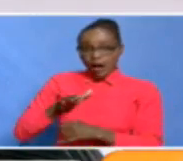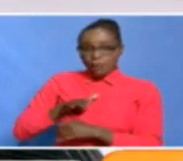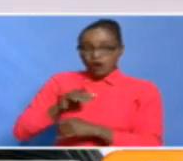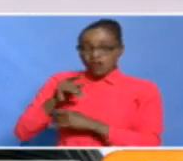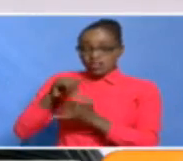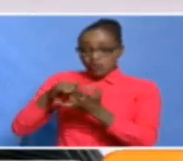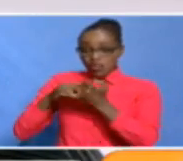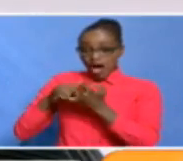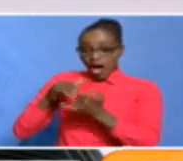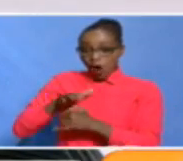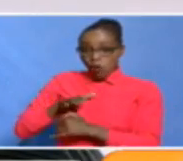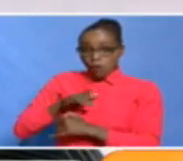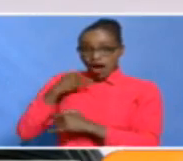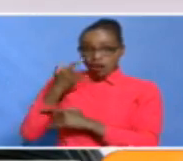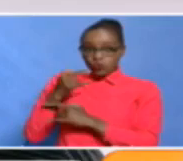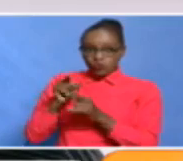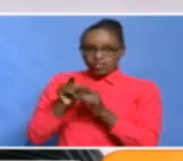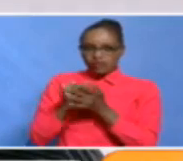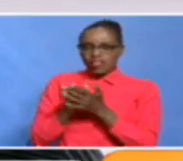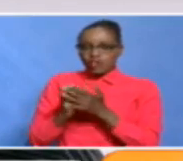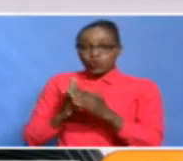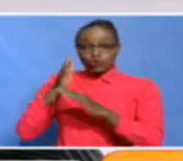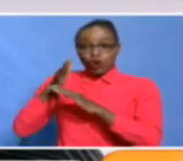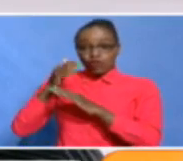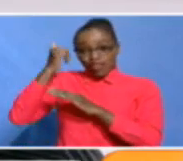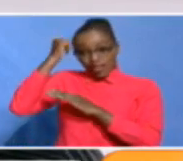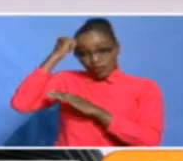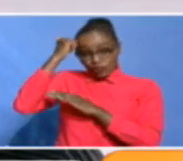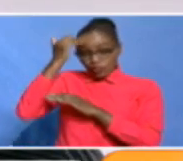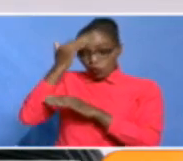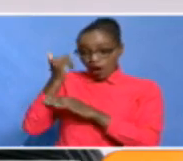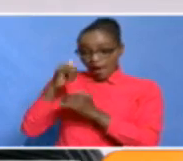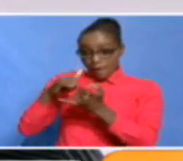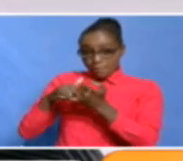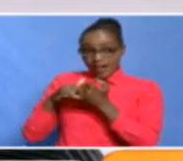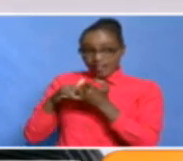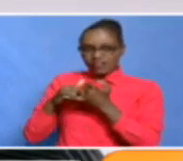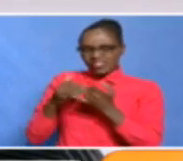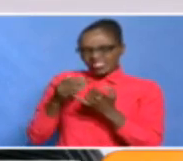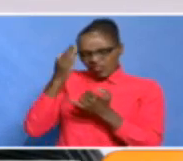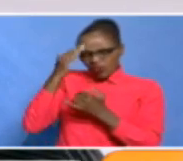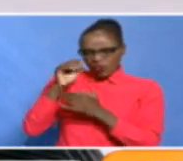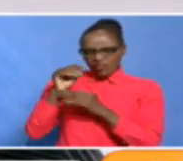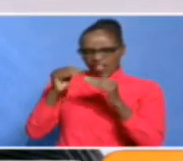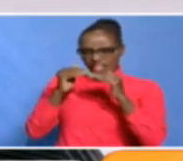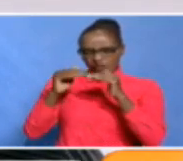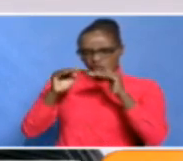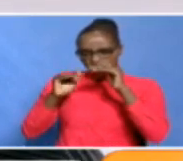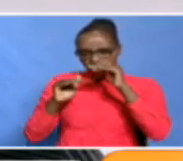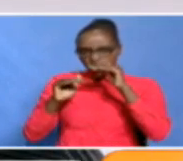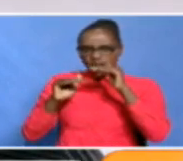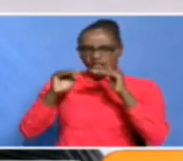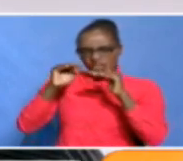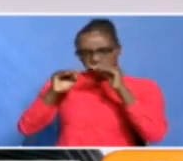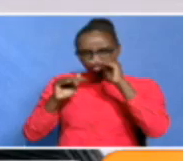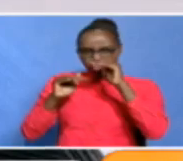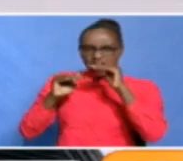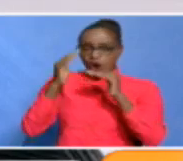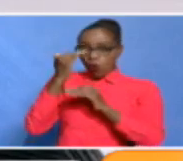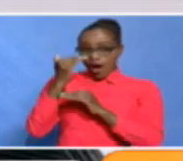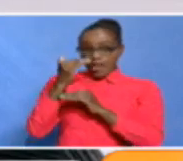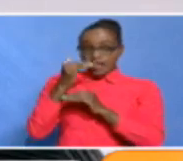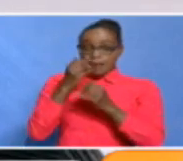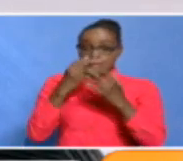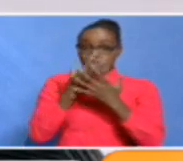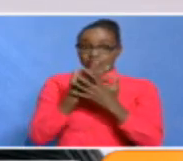asimuoe mwanamke yule ambaye amemzidi kwa elimu. Amuoe mwanamke ambaye anajua kidogo kiwango chake kiko chini kidogo kwake. Kwa sababu vile